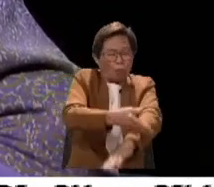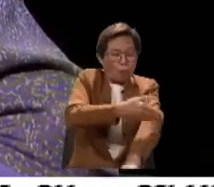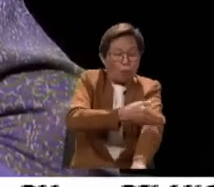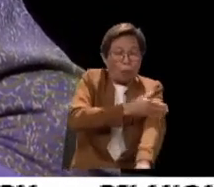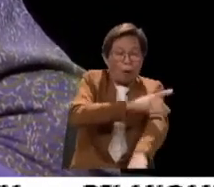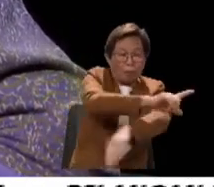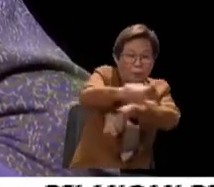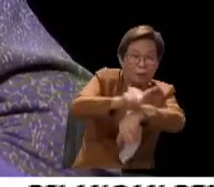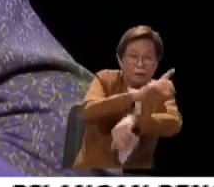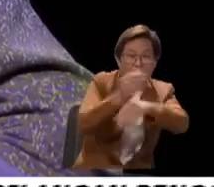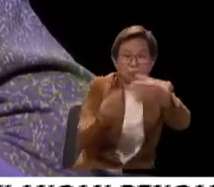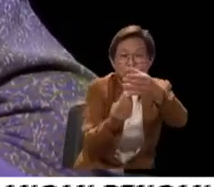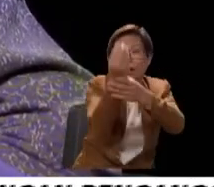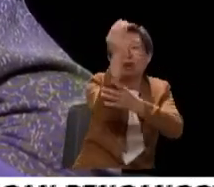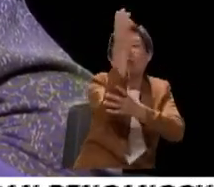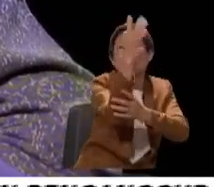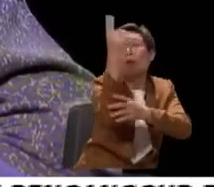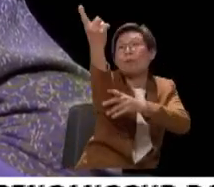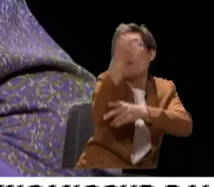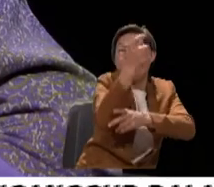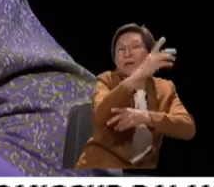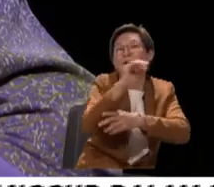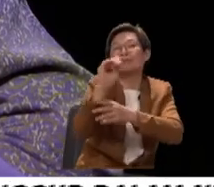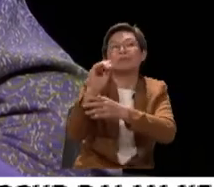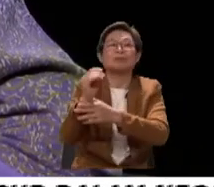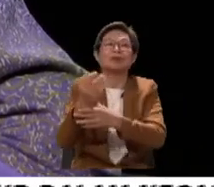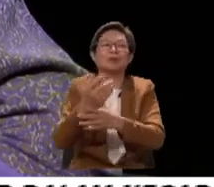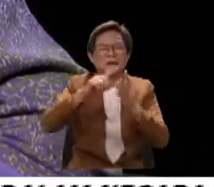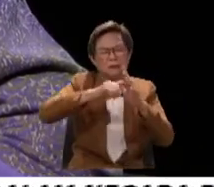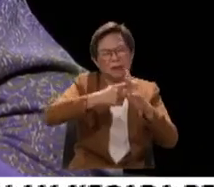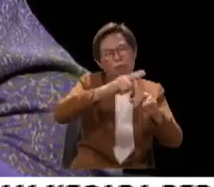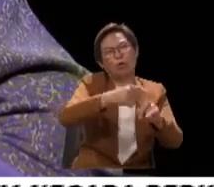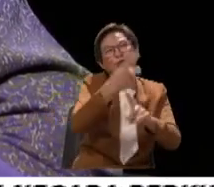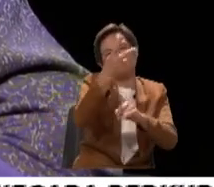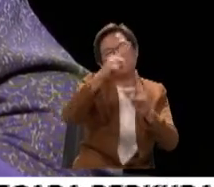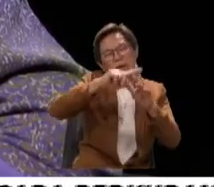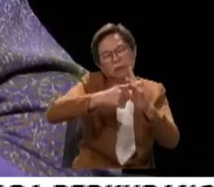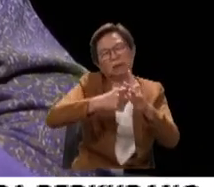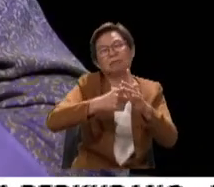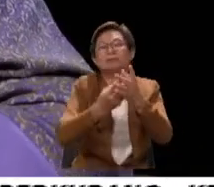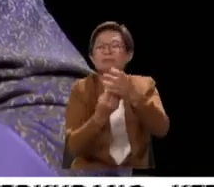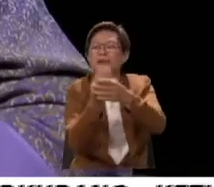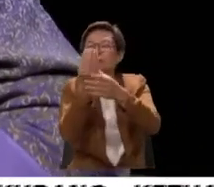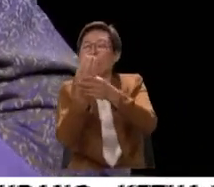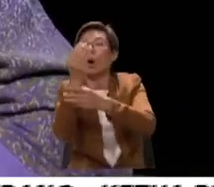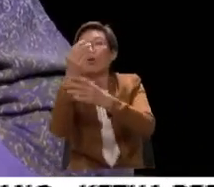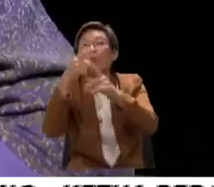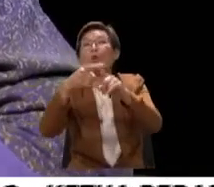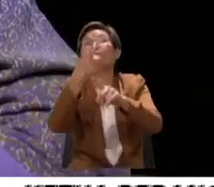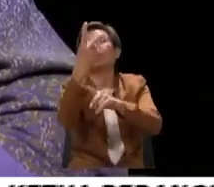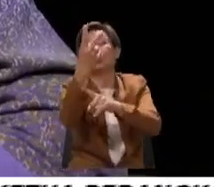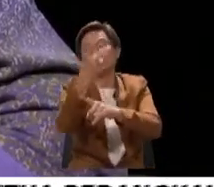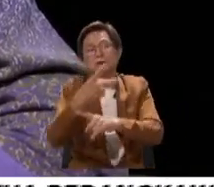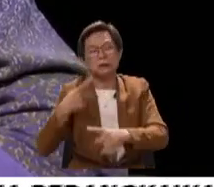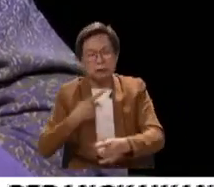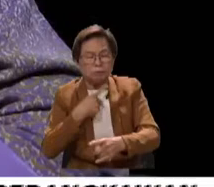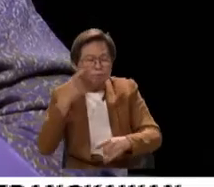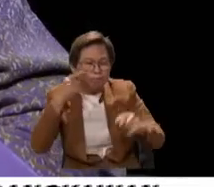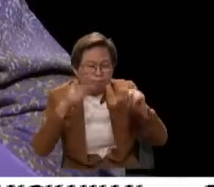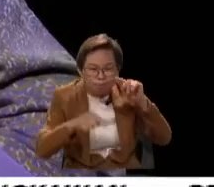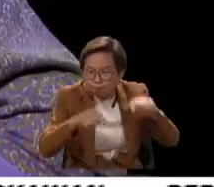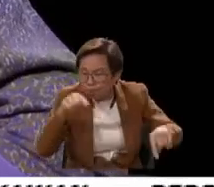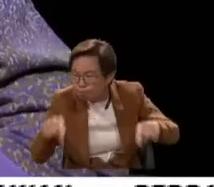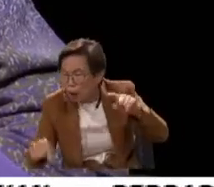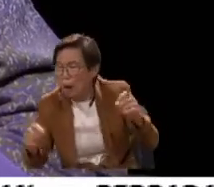dan penaman semula insya-allah kita akan mulakan dalam bulan dua ini ya kerana kita masih lagi mengenal pasti tempat tu dan